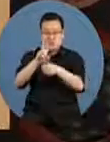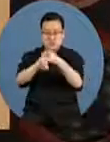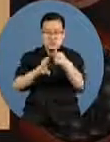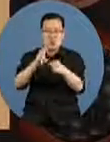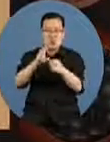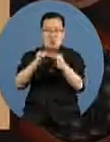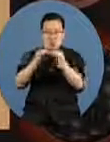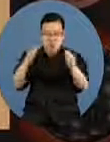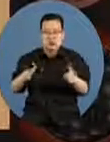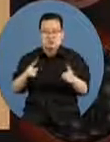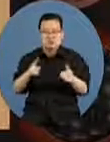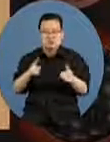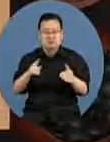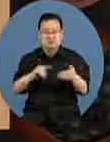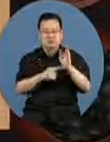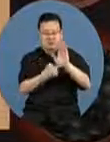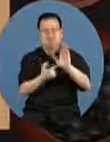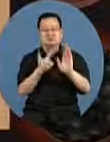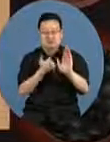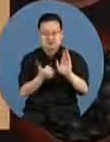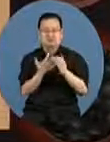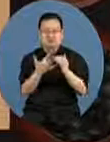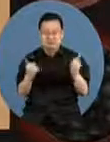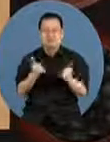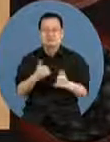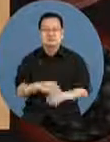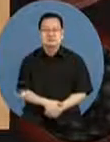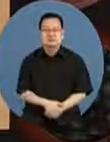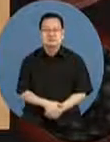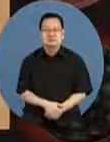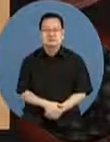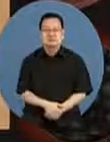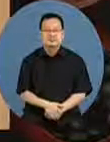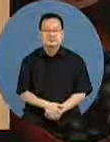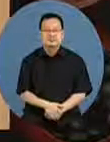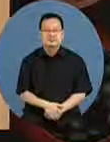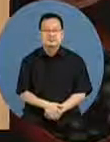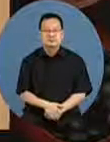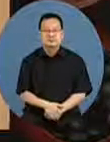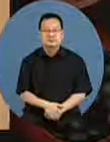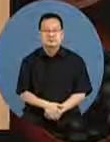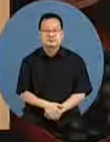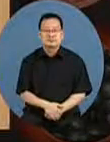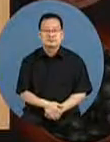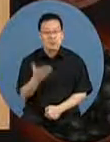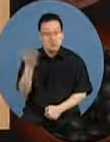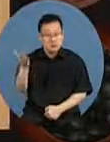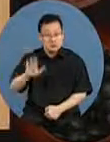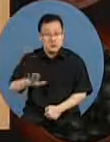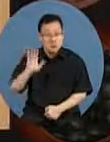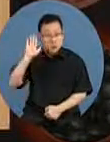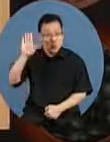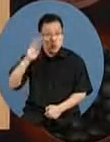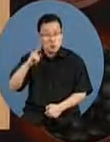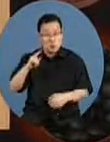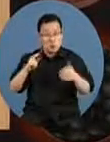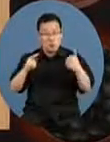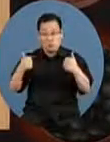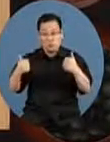네, 연출했던 그야말로 장본인이죠. 네, 하지만 요즘 우위를